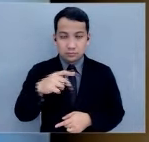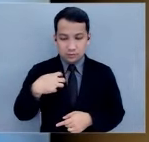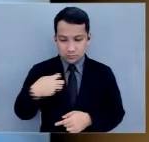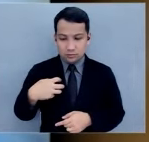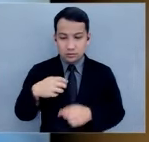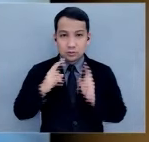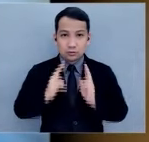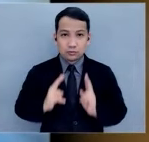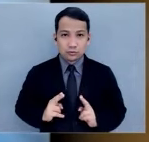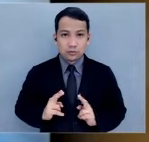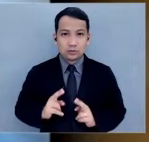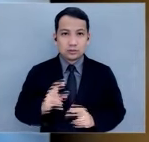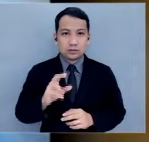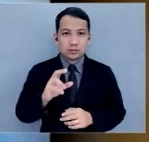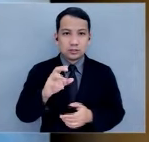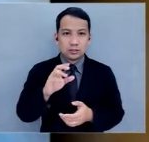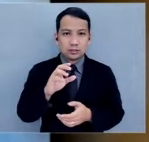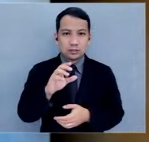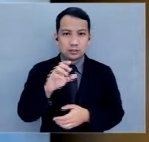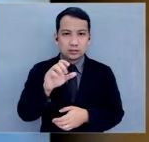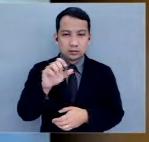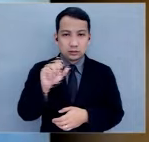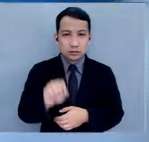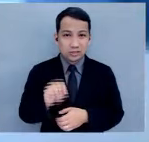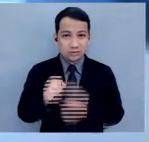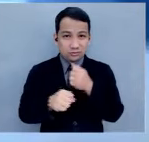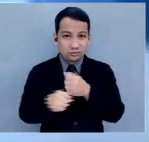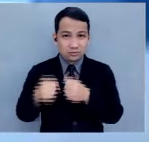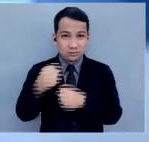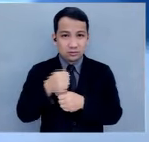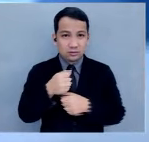Cotabato. Nakipag-usap sila sa mga security guard.